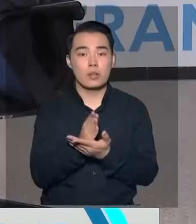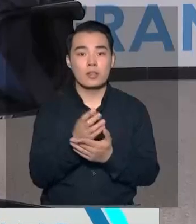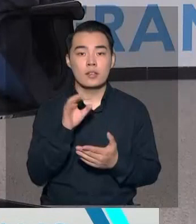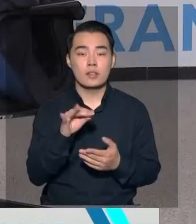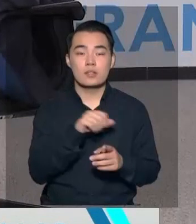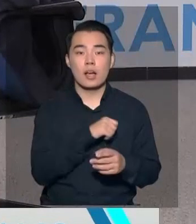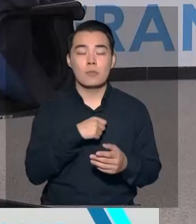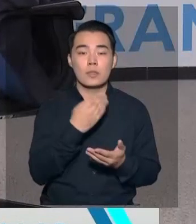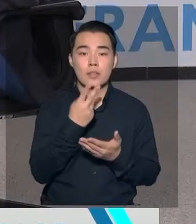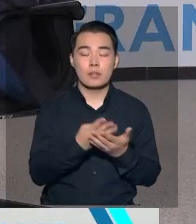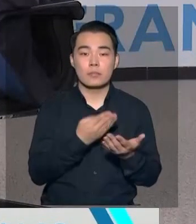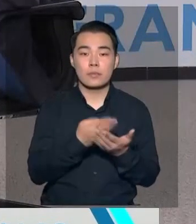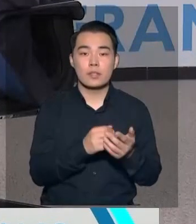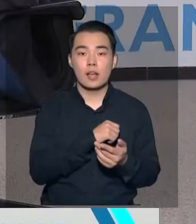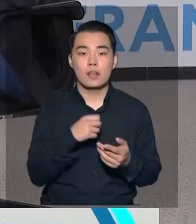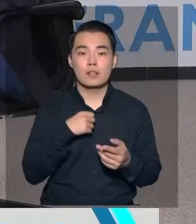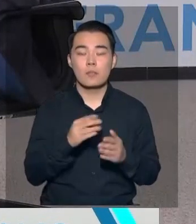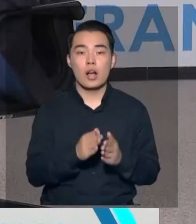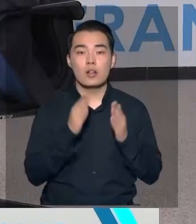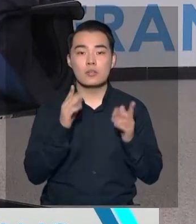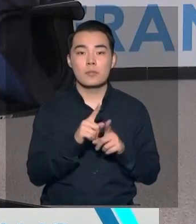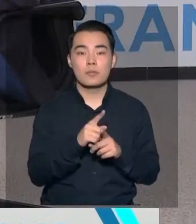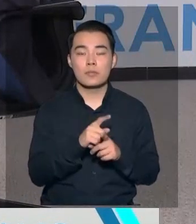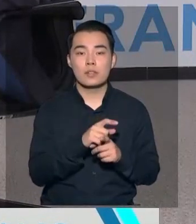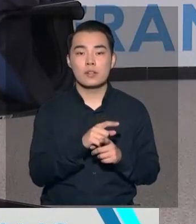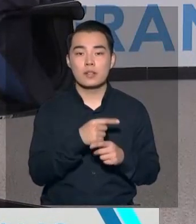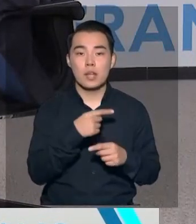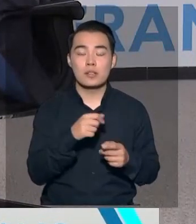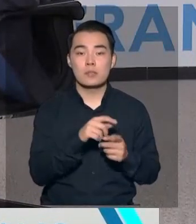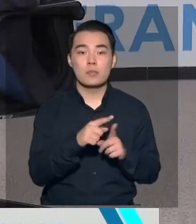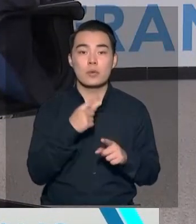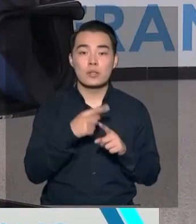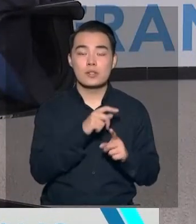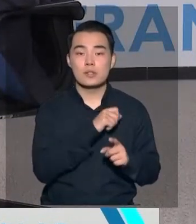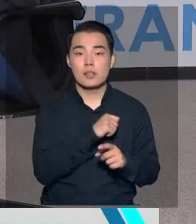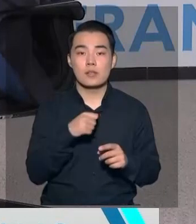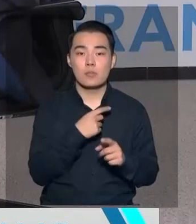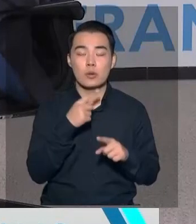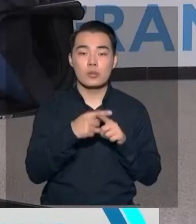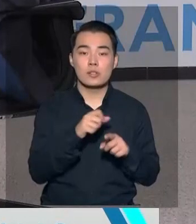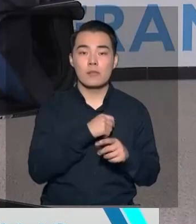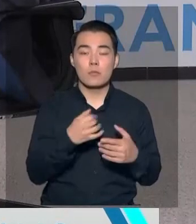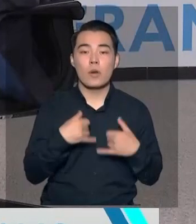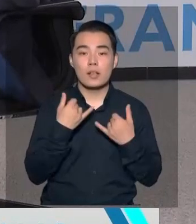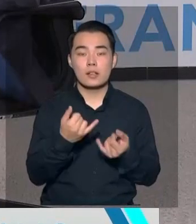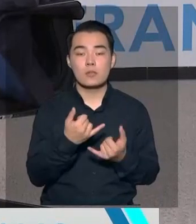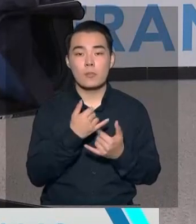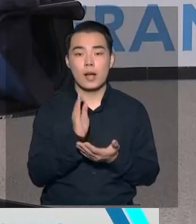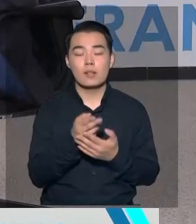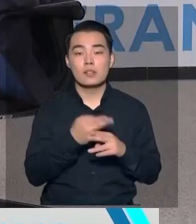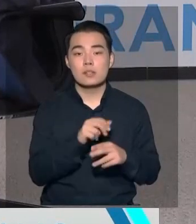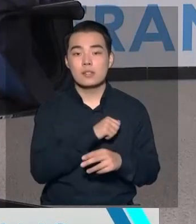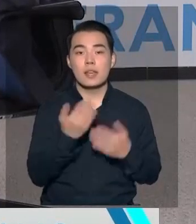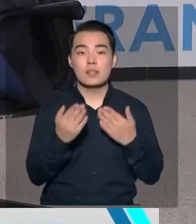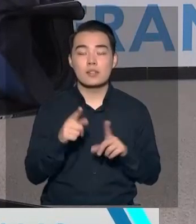қалай десек те, бұның ең үлкен артықшылығы, бұл үлкен бір әлеуметтанулық бір зерттеу сияқты болып көрінеді маған. Егер осыған дейін